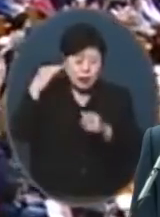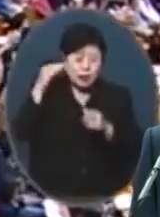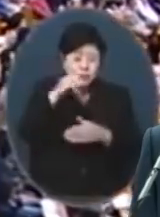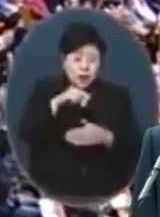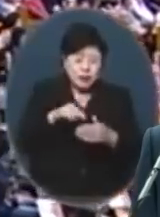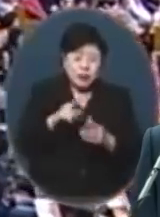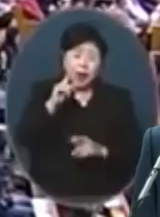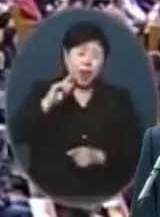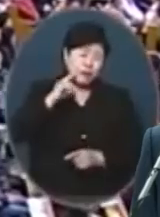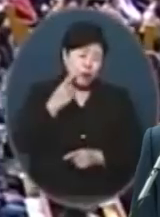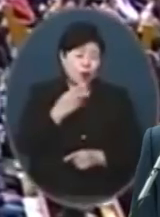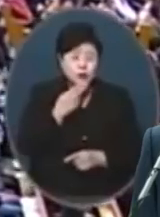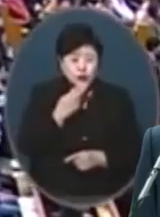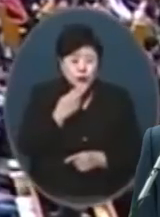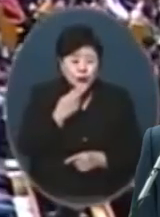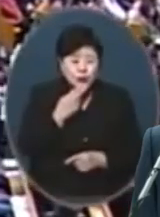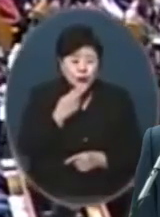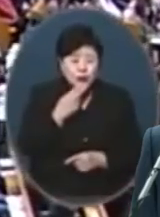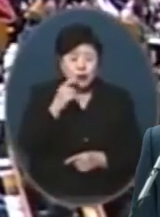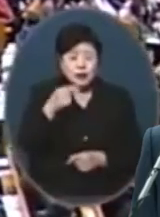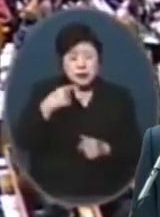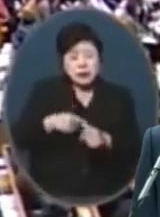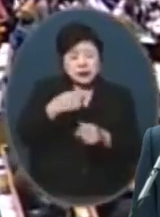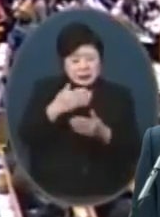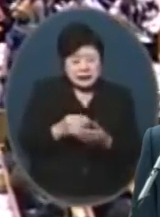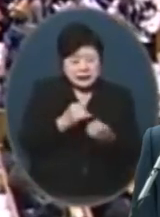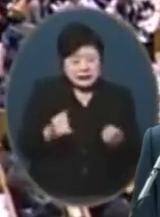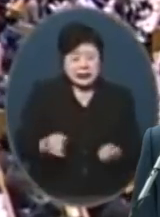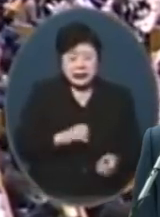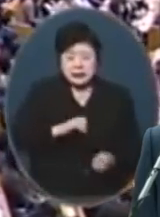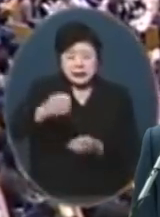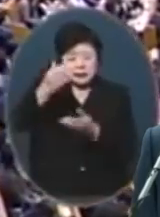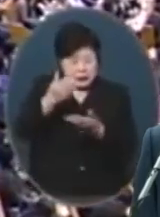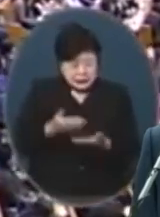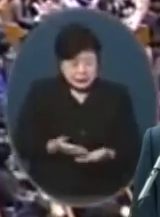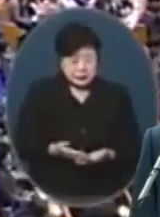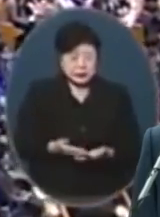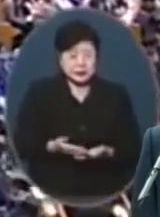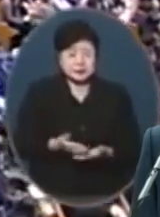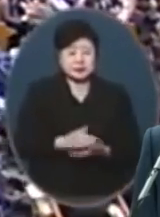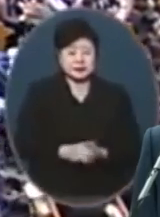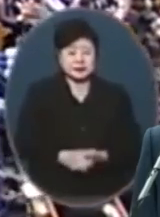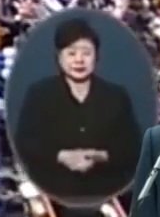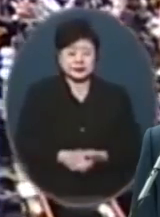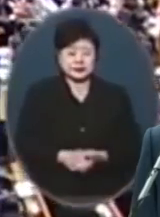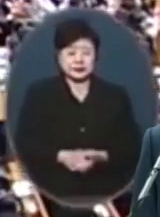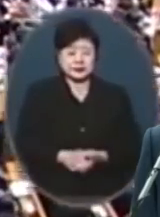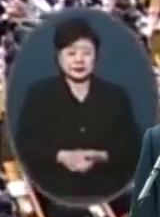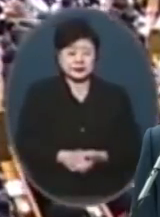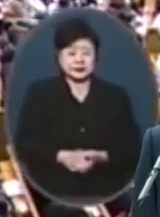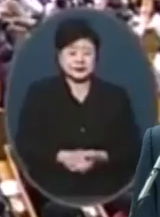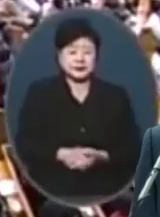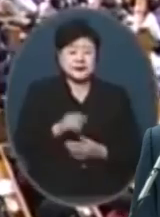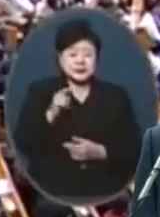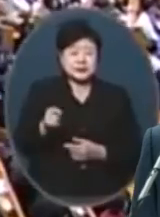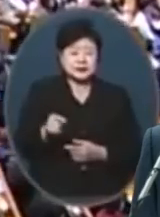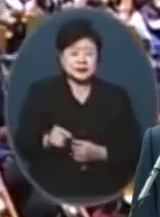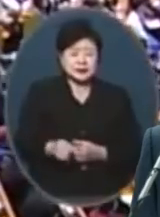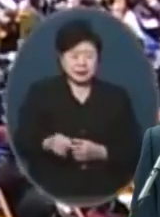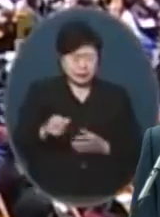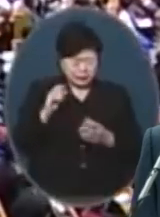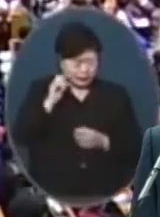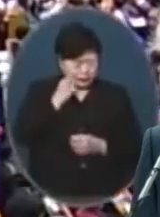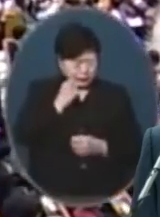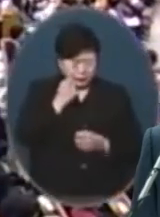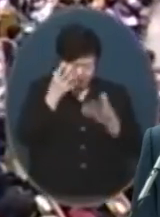만한 아름다운 것이 없도다. 그는 멸시를 받아 사람들에게 버림을 받았사오며 간고를 많이